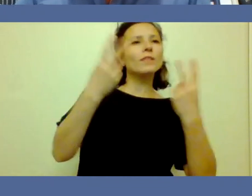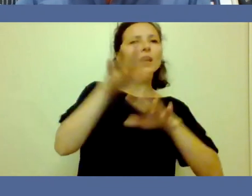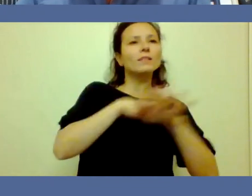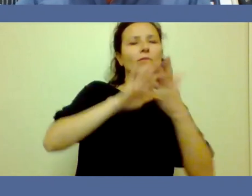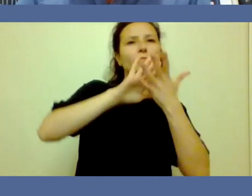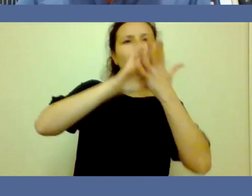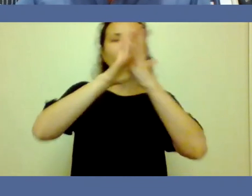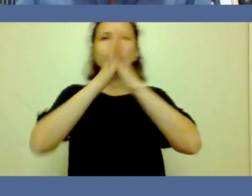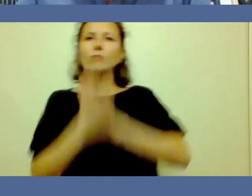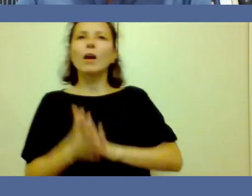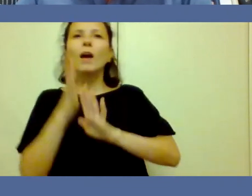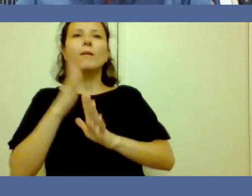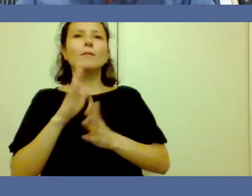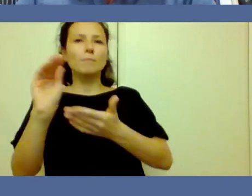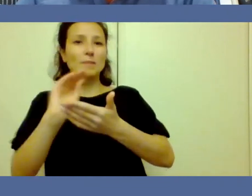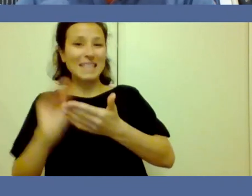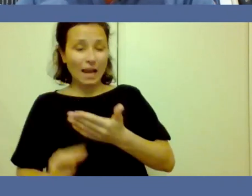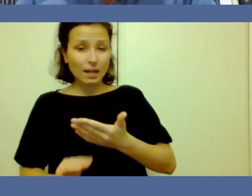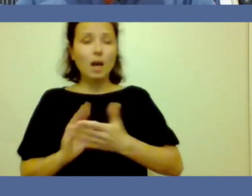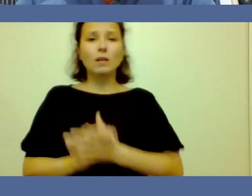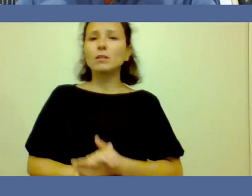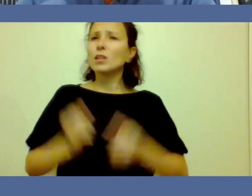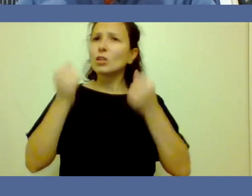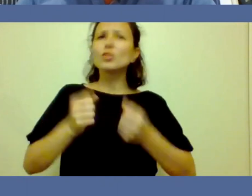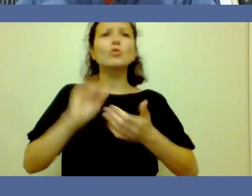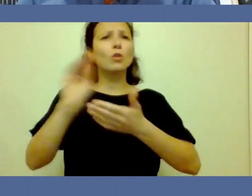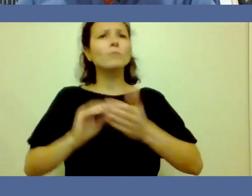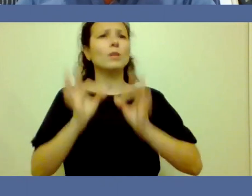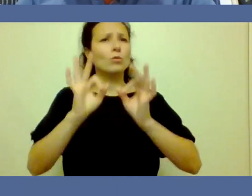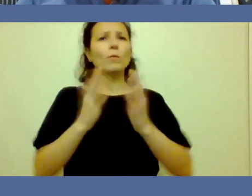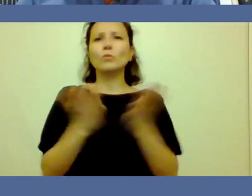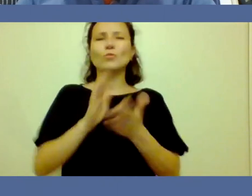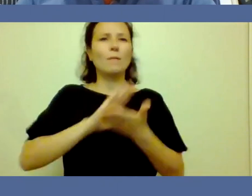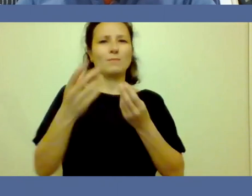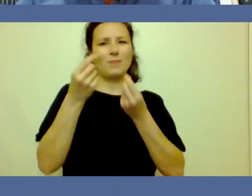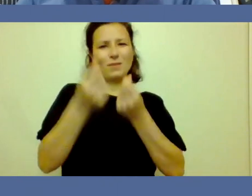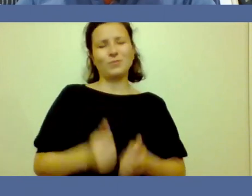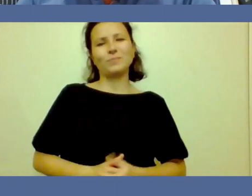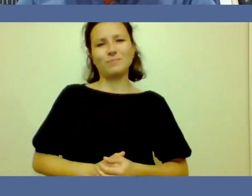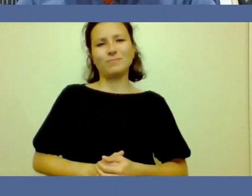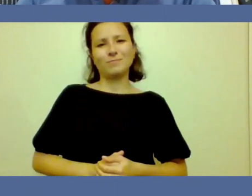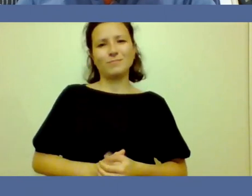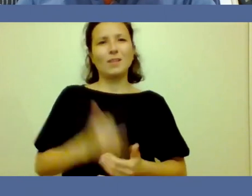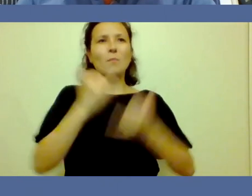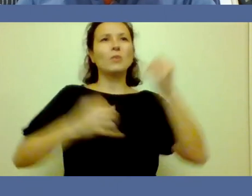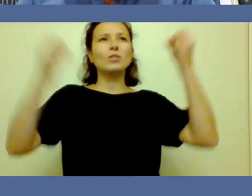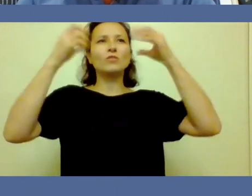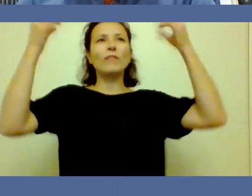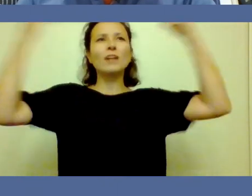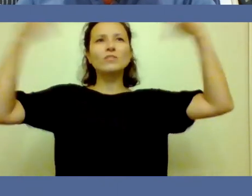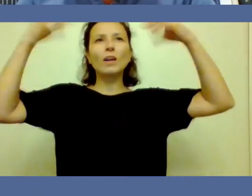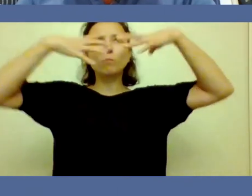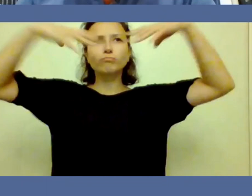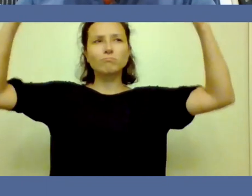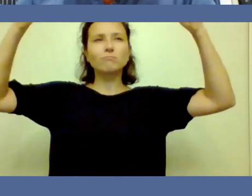zapewniam pana, że bardzo trudno jest napisać dobrą książkę, nie mając forsy. ponieważ jak panu włączają światło, jak pan boi